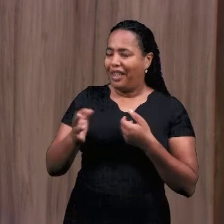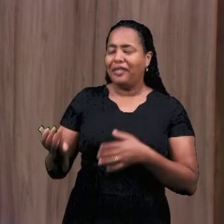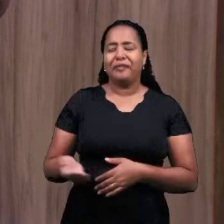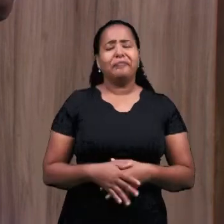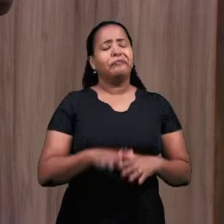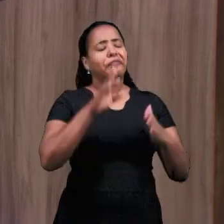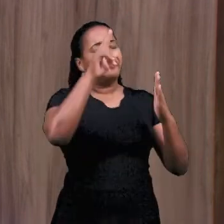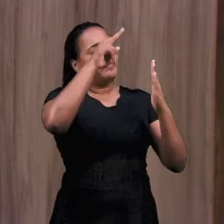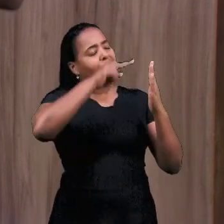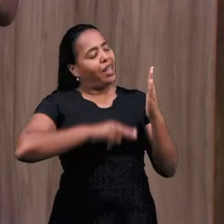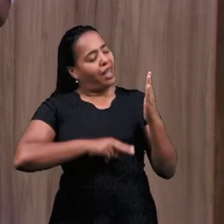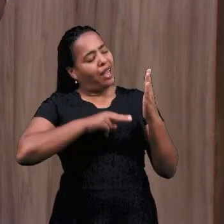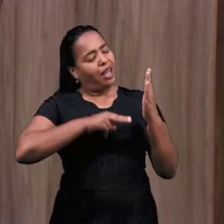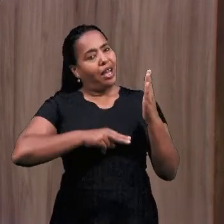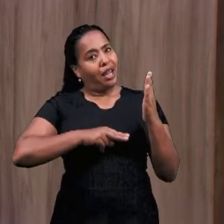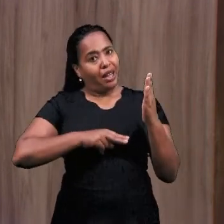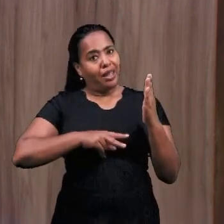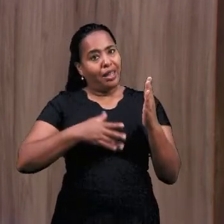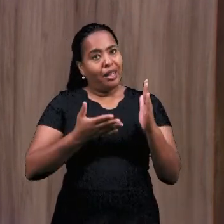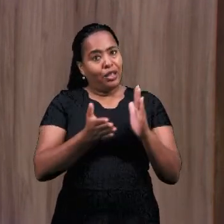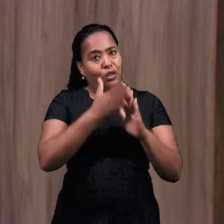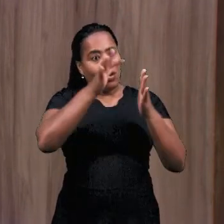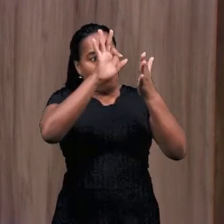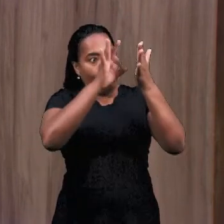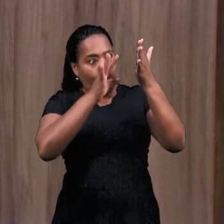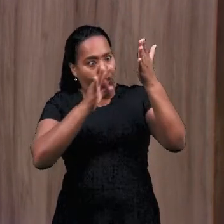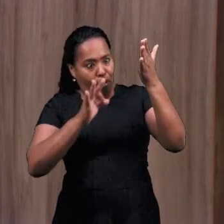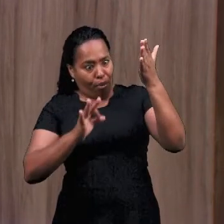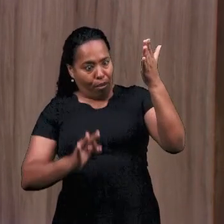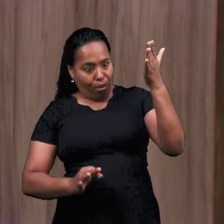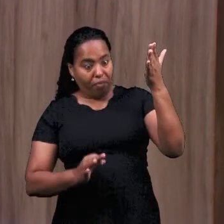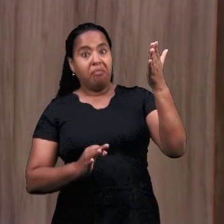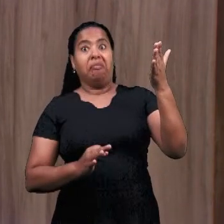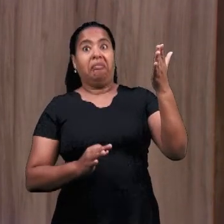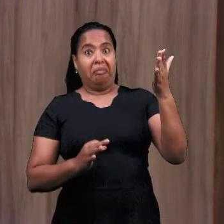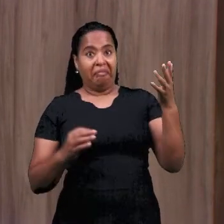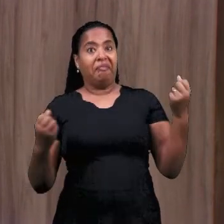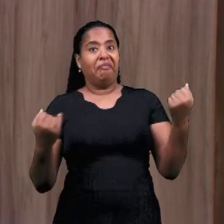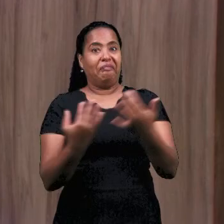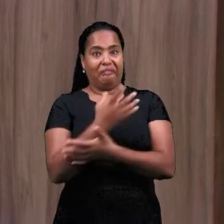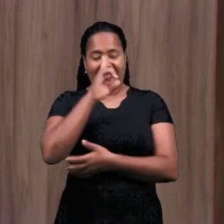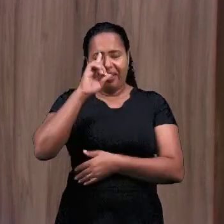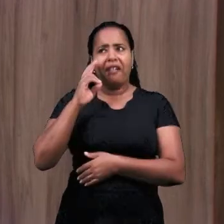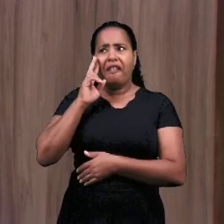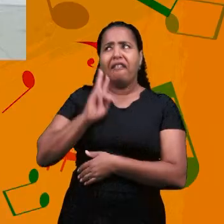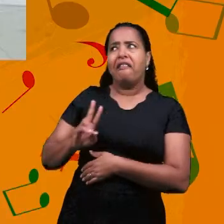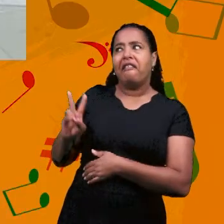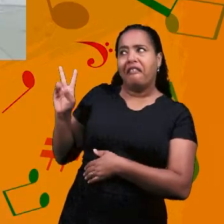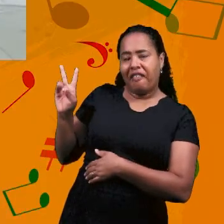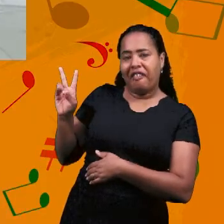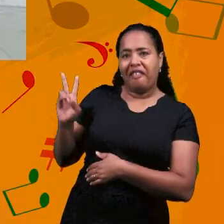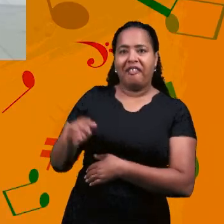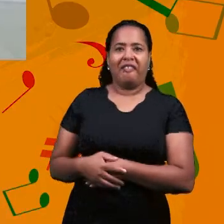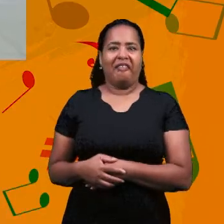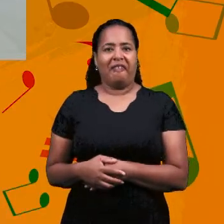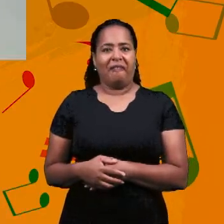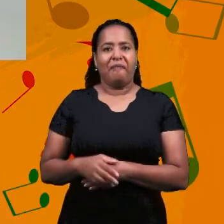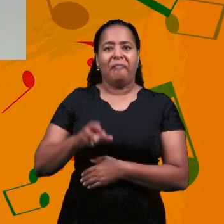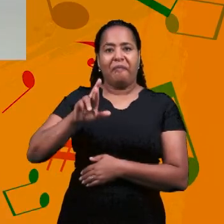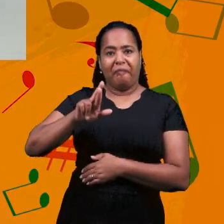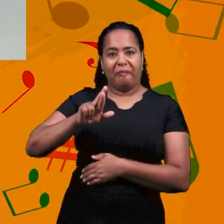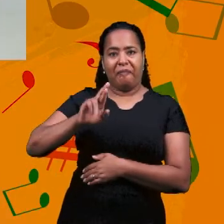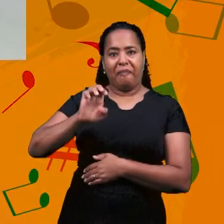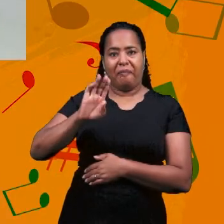de louanges, elle augmente. Gloire à Dieu. Nous allons assister les participations.